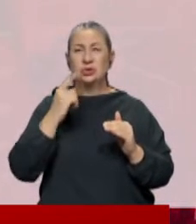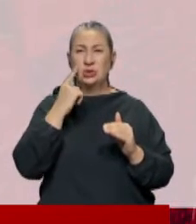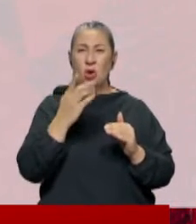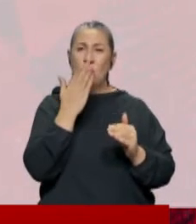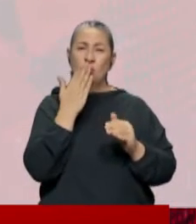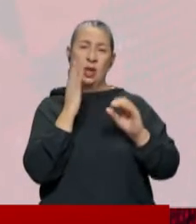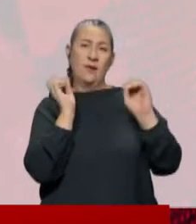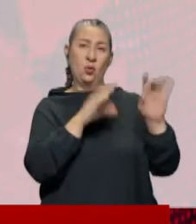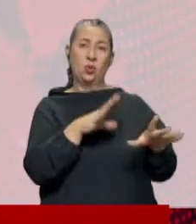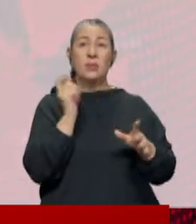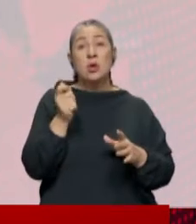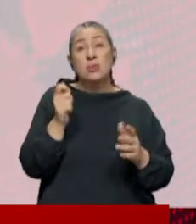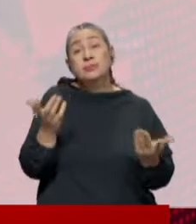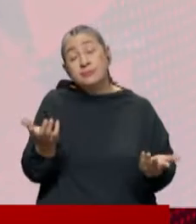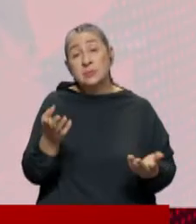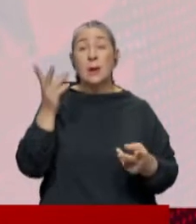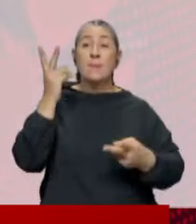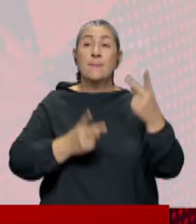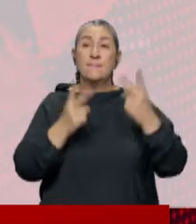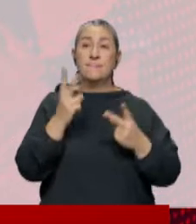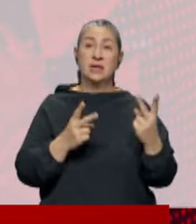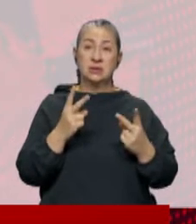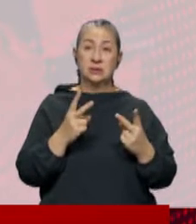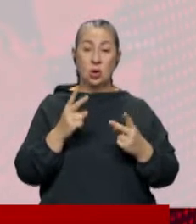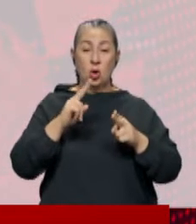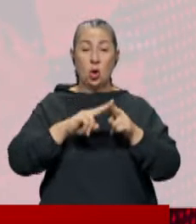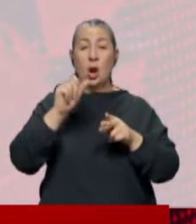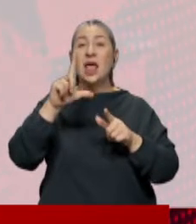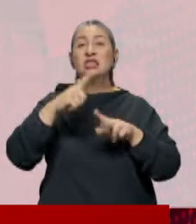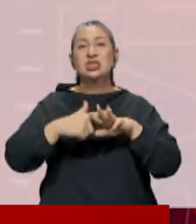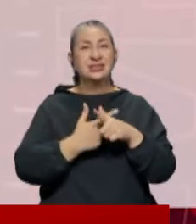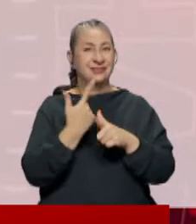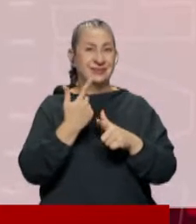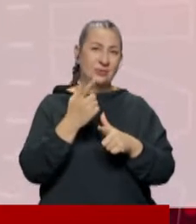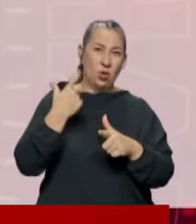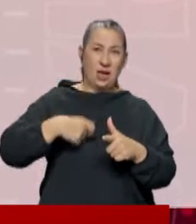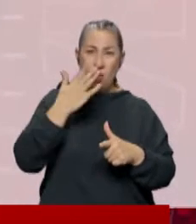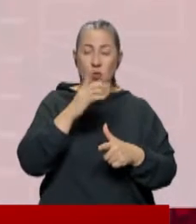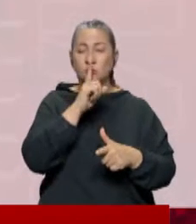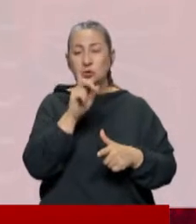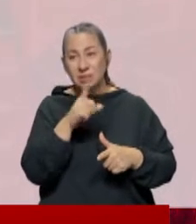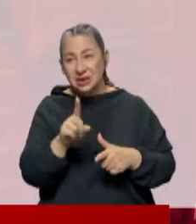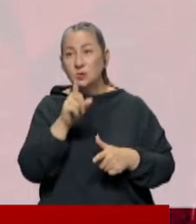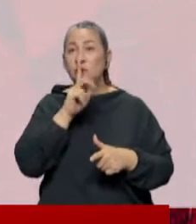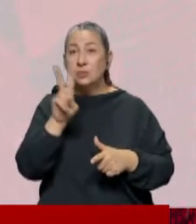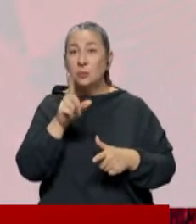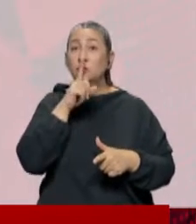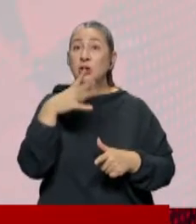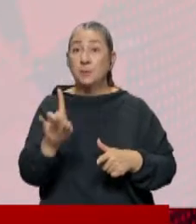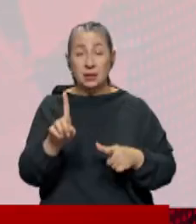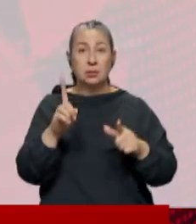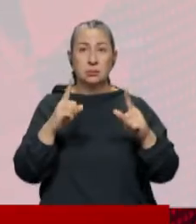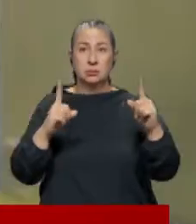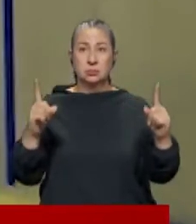segmentteki okullara kaydını yaptırabiliyor. Bazı büyük kolejler bu fiyatları 100 bin, 120 bin, 140 bin bandına kadar